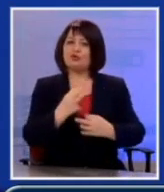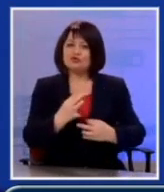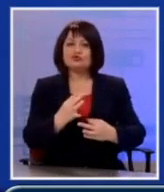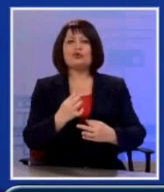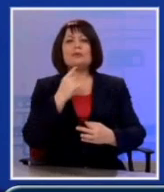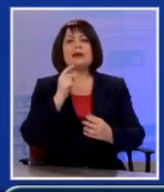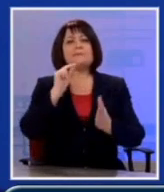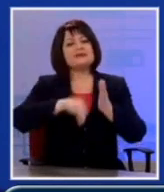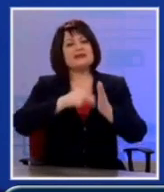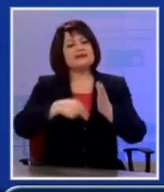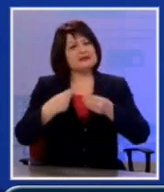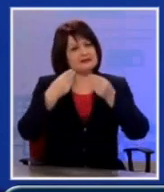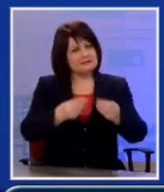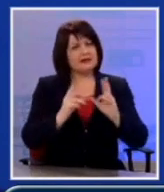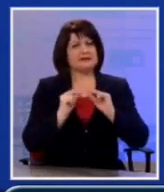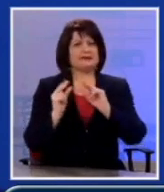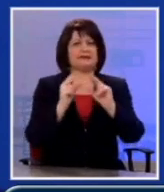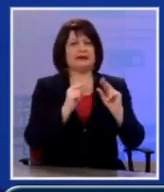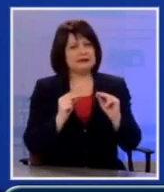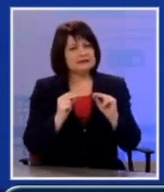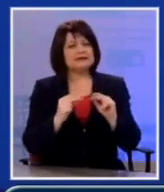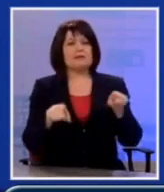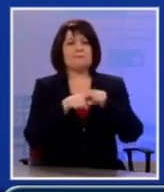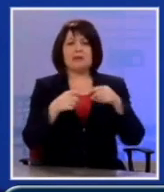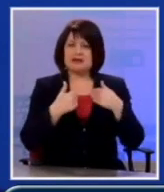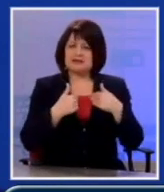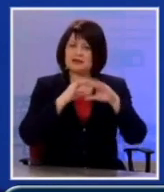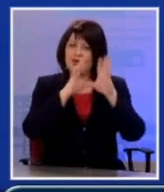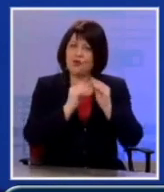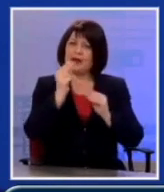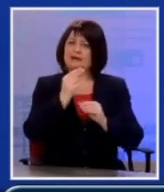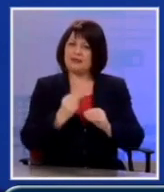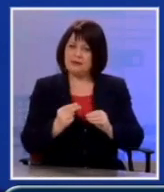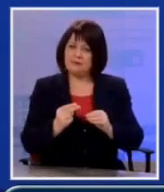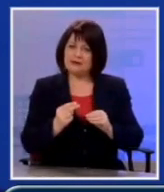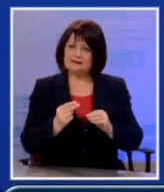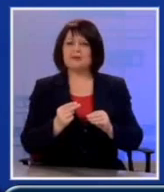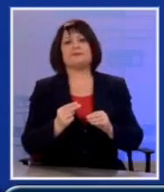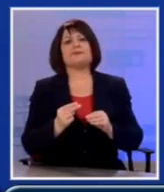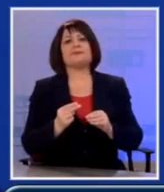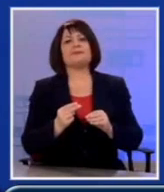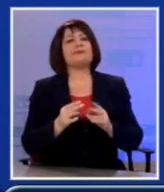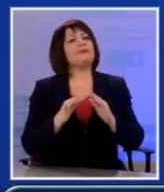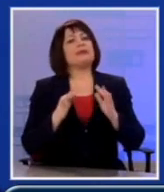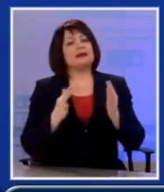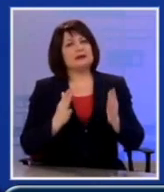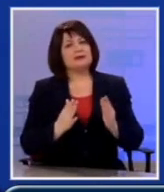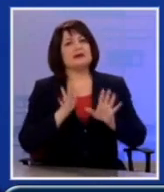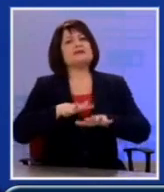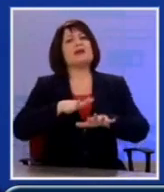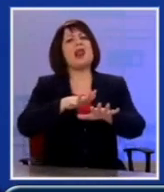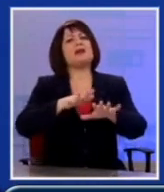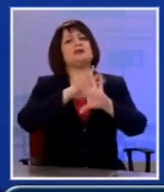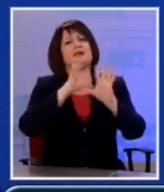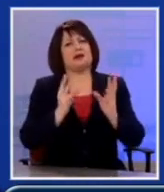κατέθεσαν ψήφισμα αλλά και συζήτησαν μαζί μου όλα τα ζητήματα που έβγαιναν μέσα από το συλλαλητήριο και